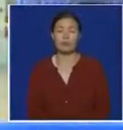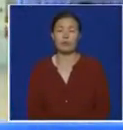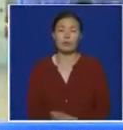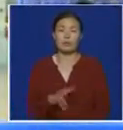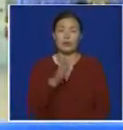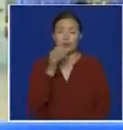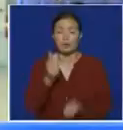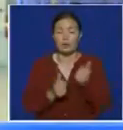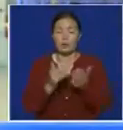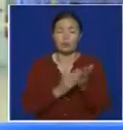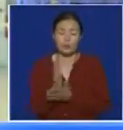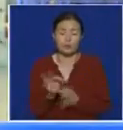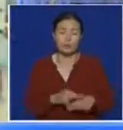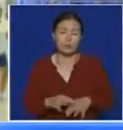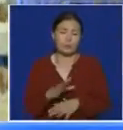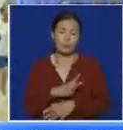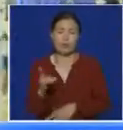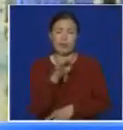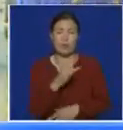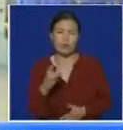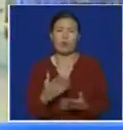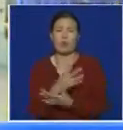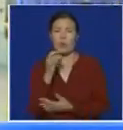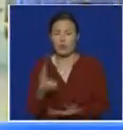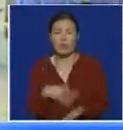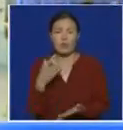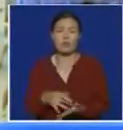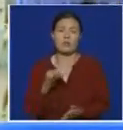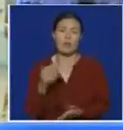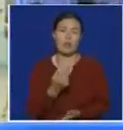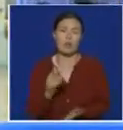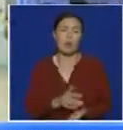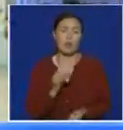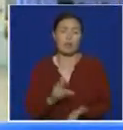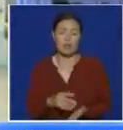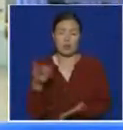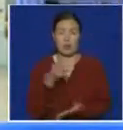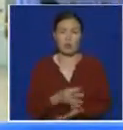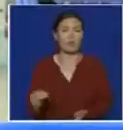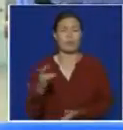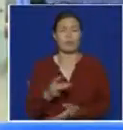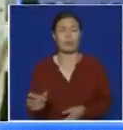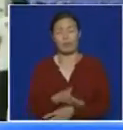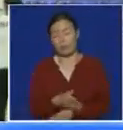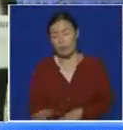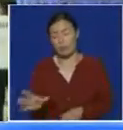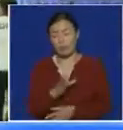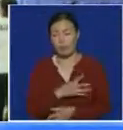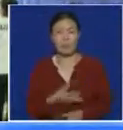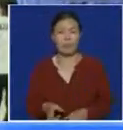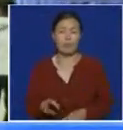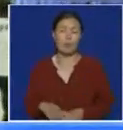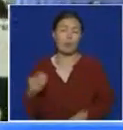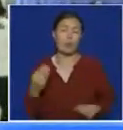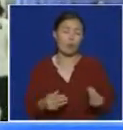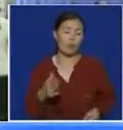өтті. Бүкіл райондар болды, жаңа өзен қаласы және мына Ақтау қаласын біздер шықтық. Ақтау қаласынан осы ойында